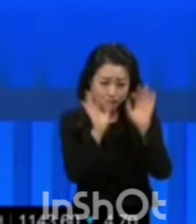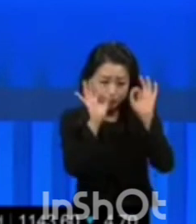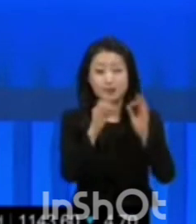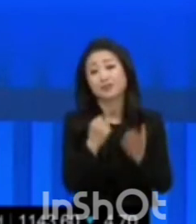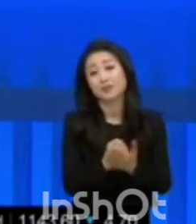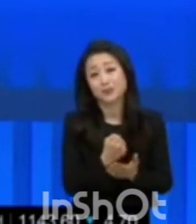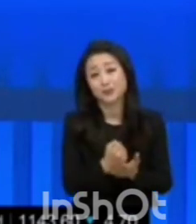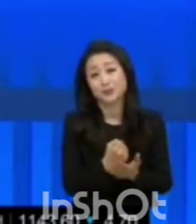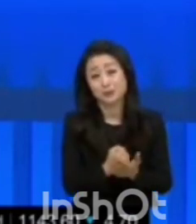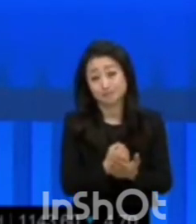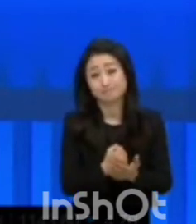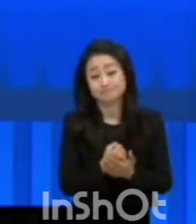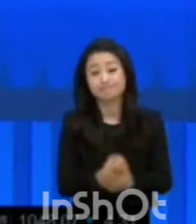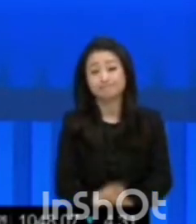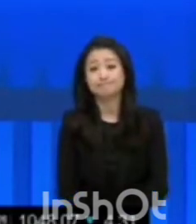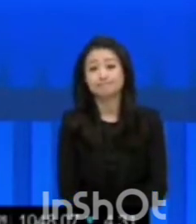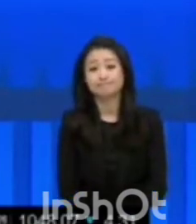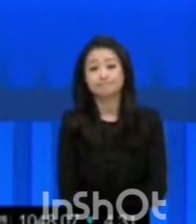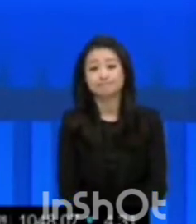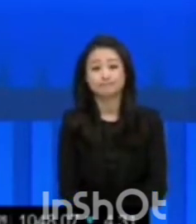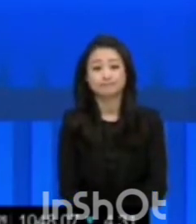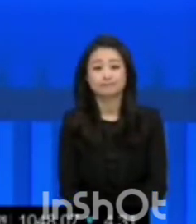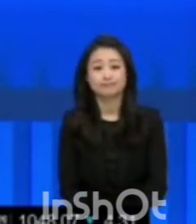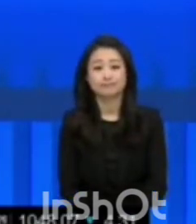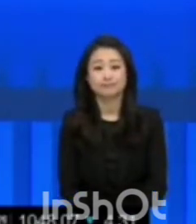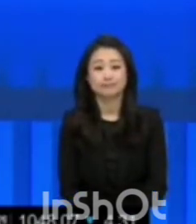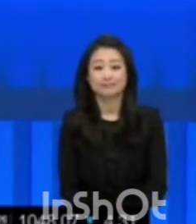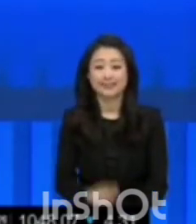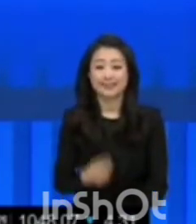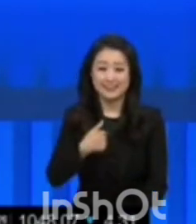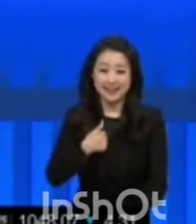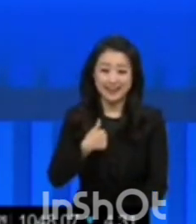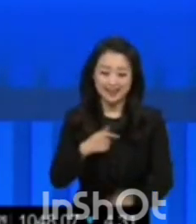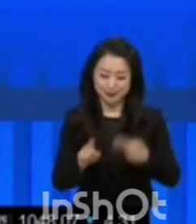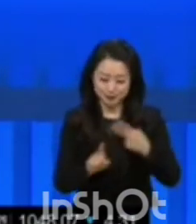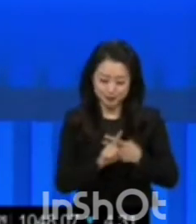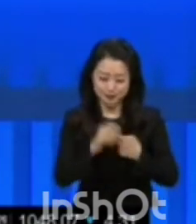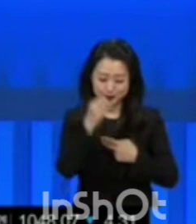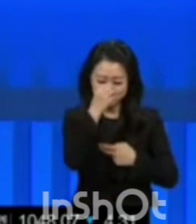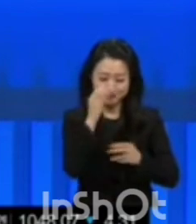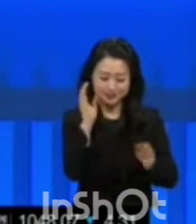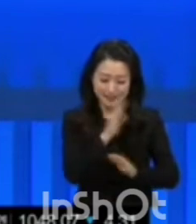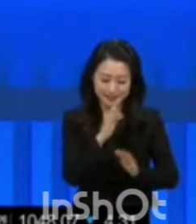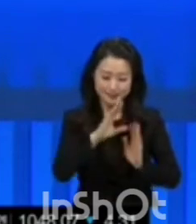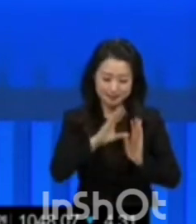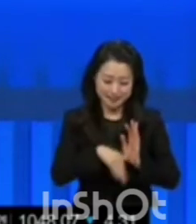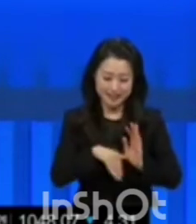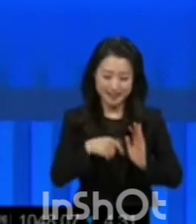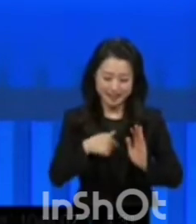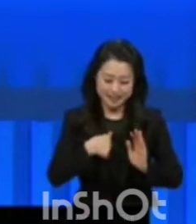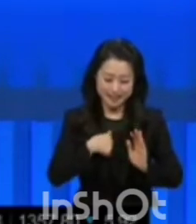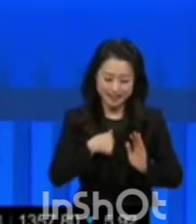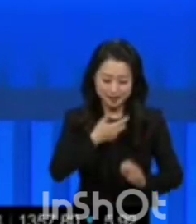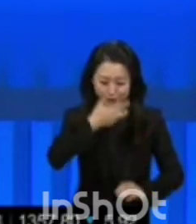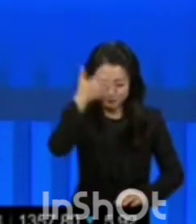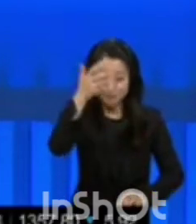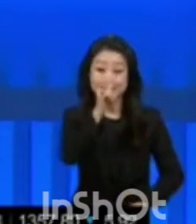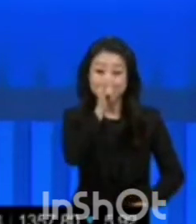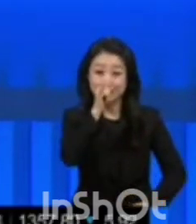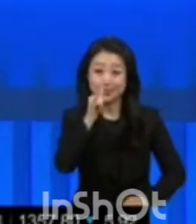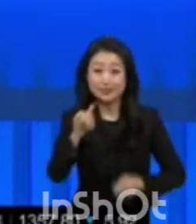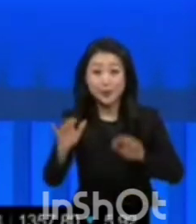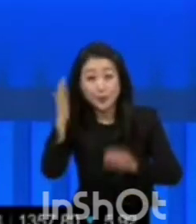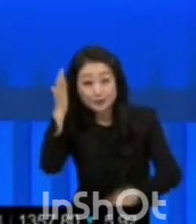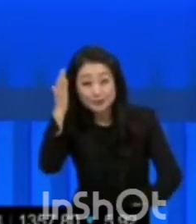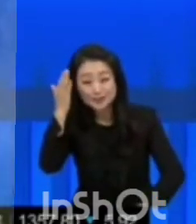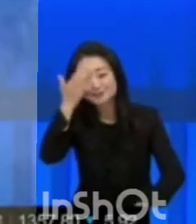같습니다. 정말로 안타깝고 그때 어린 이재명에게처럼 요즘 청소년들에게도 꿈이 있는 세상 꼭 만들어주고